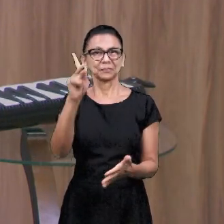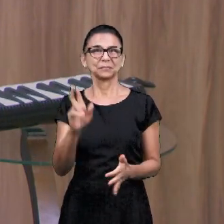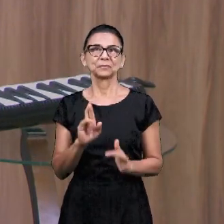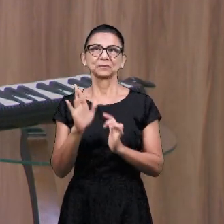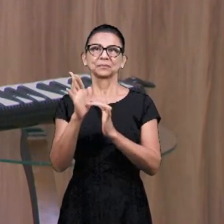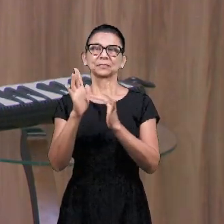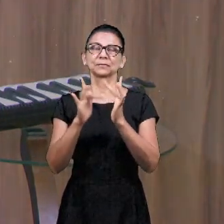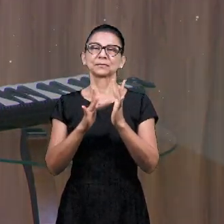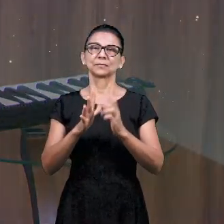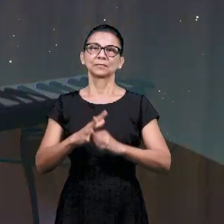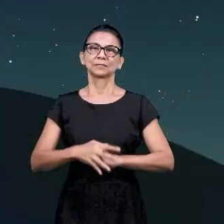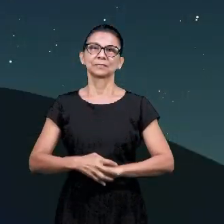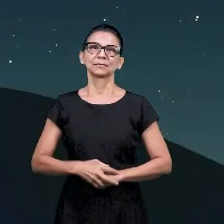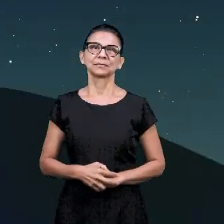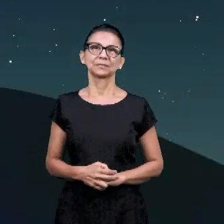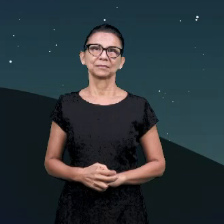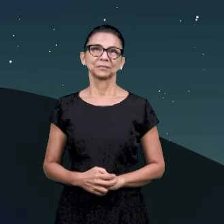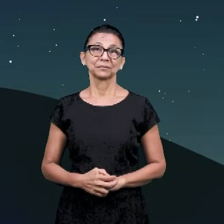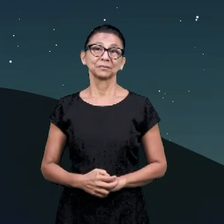paix du Seigneur Jésus.